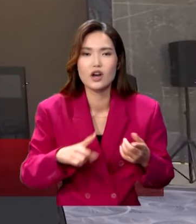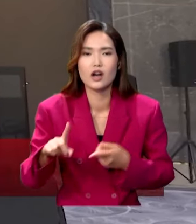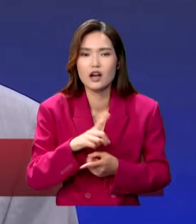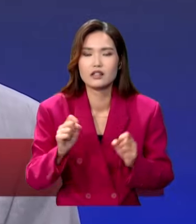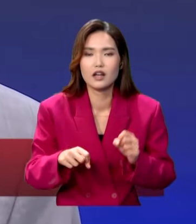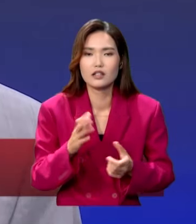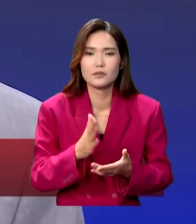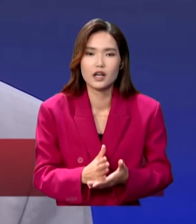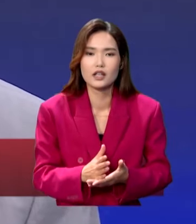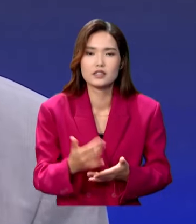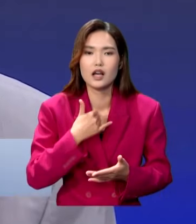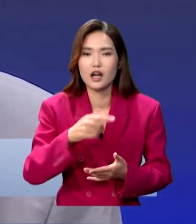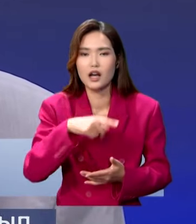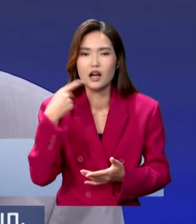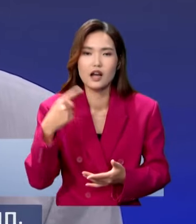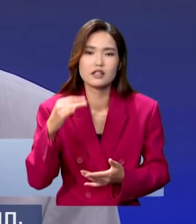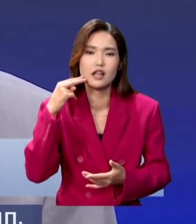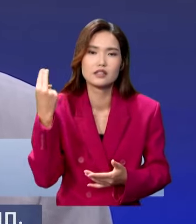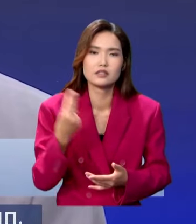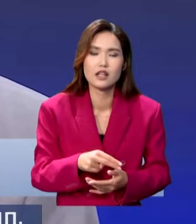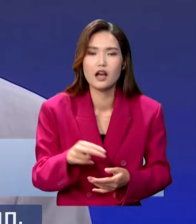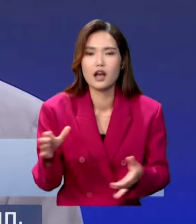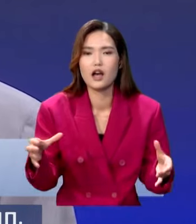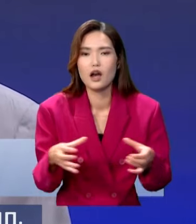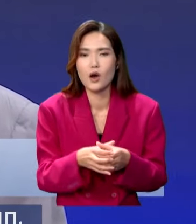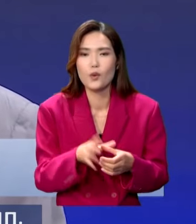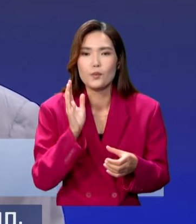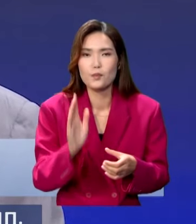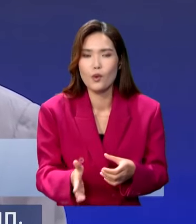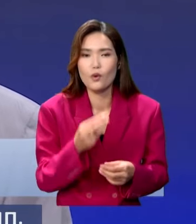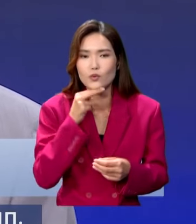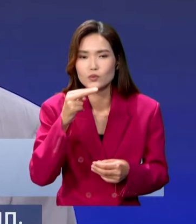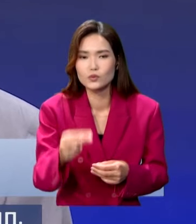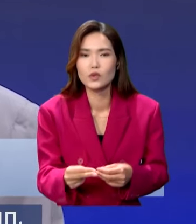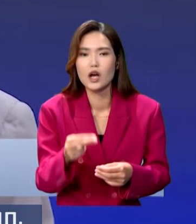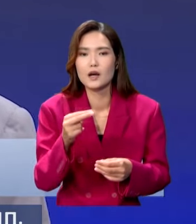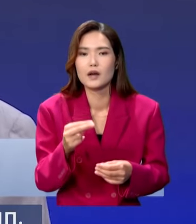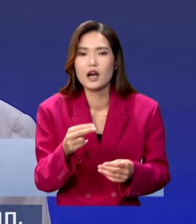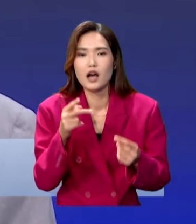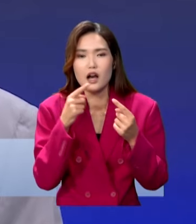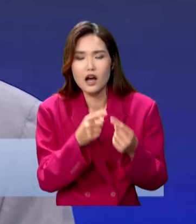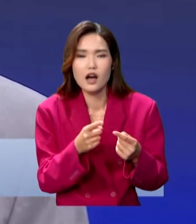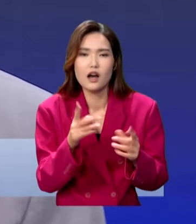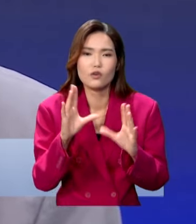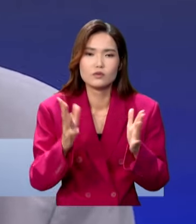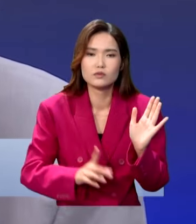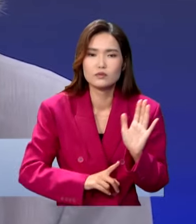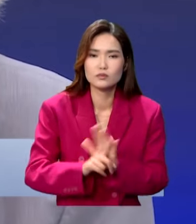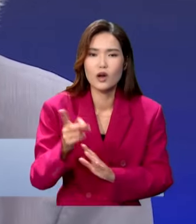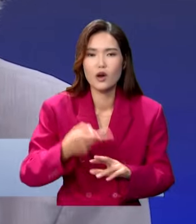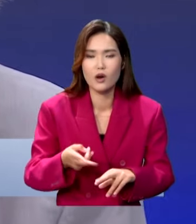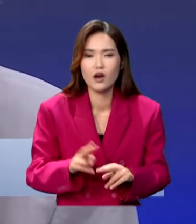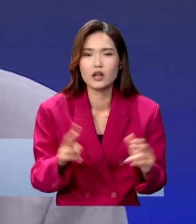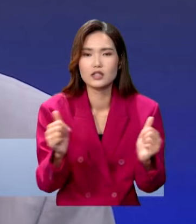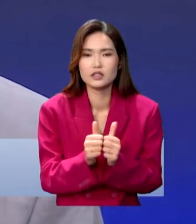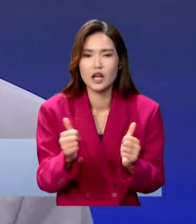отыр. If that's the case, if Russia and China cease to be friends and allies and might become more rivals, a